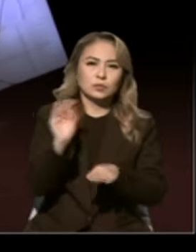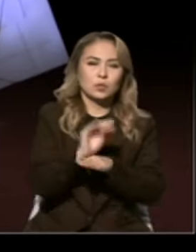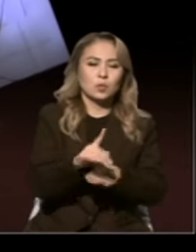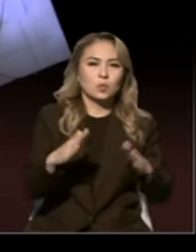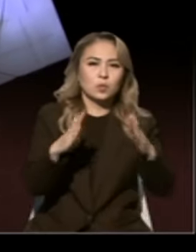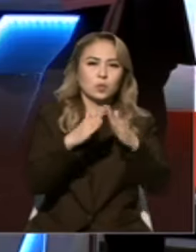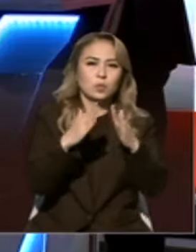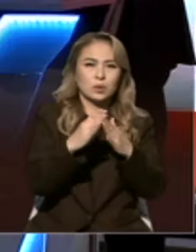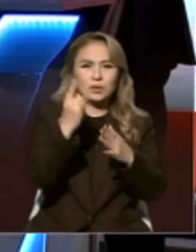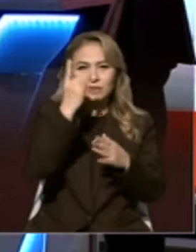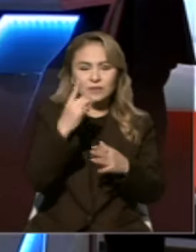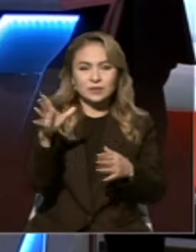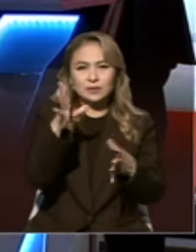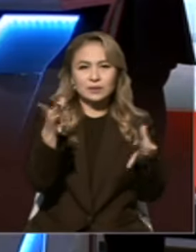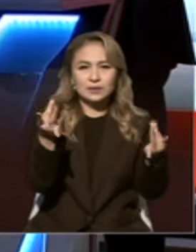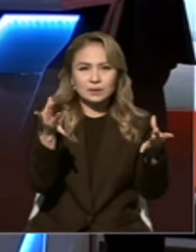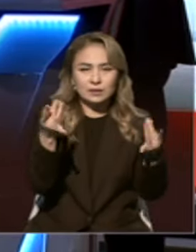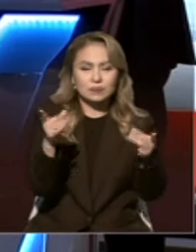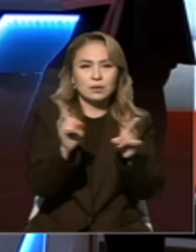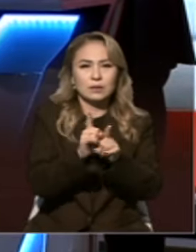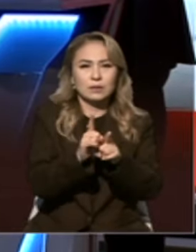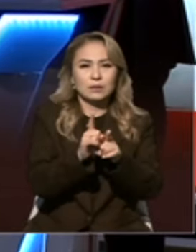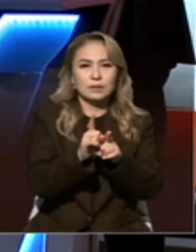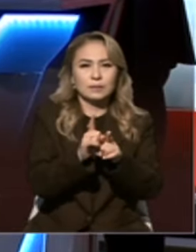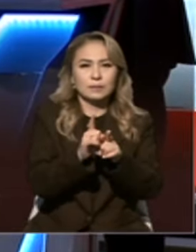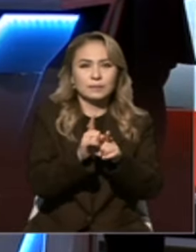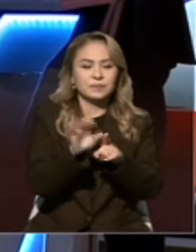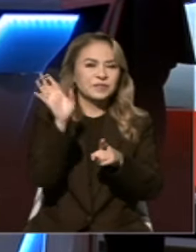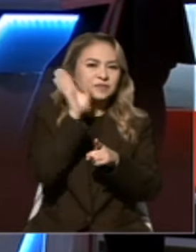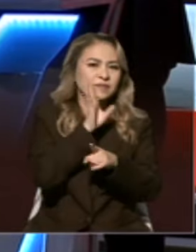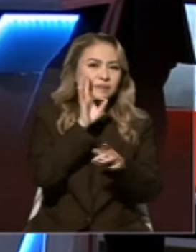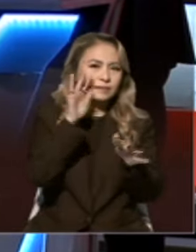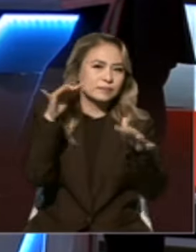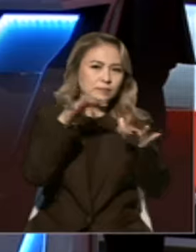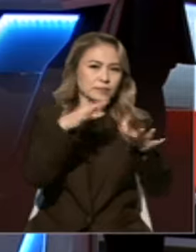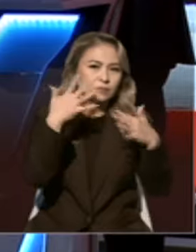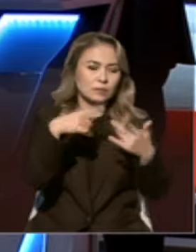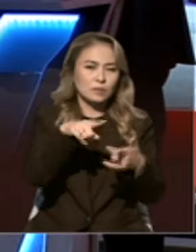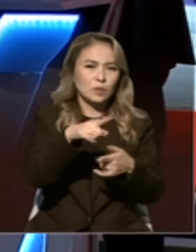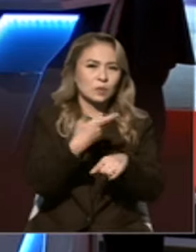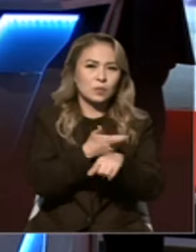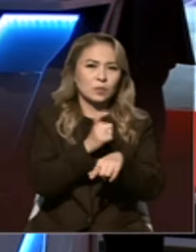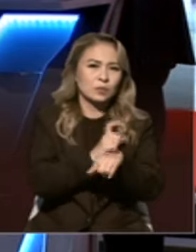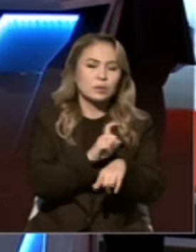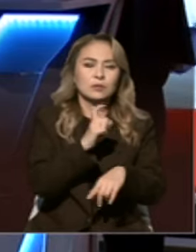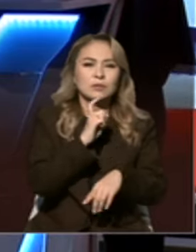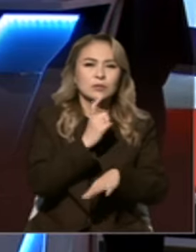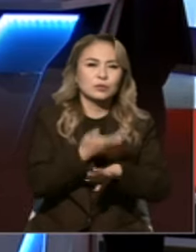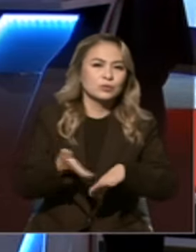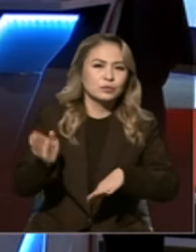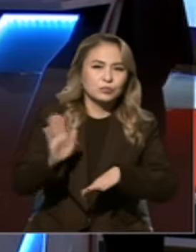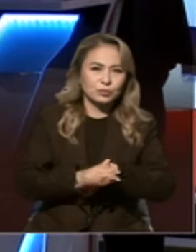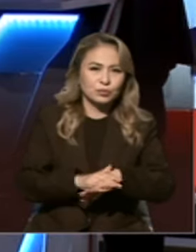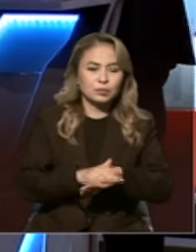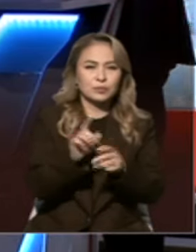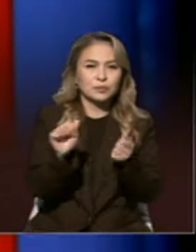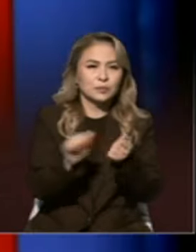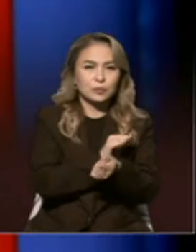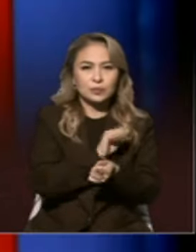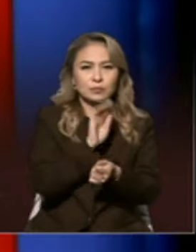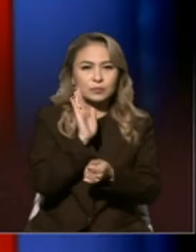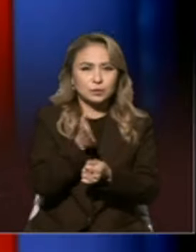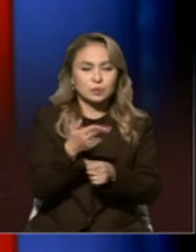үйдің бәрін, терезесін, есіктің бәрін ашып қойып, ол енді су бір кірген жерге оның шығуы өте қиын. Сондықтан да бұл жердегі